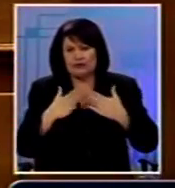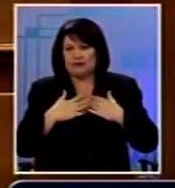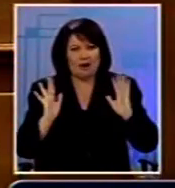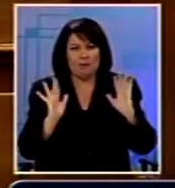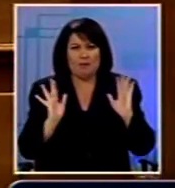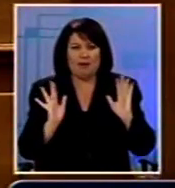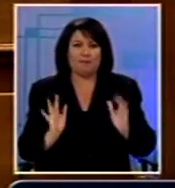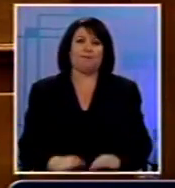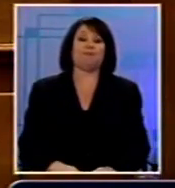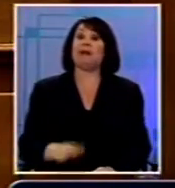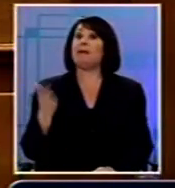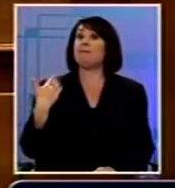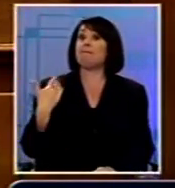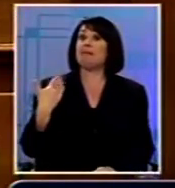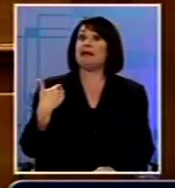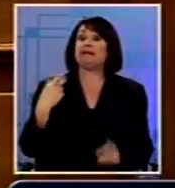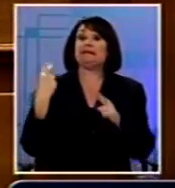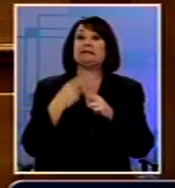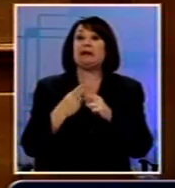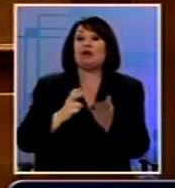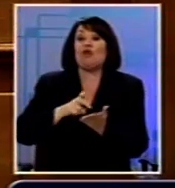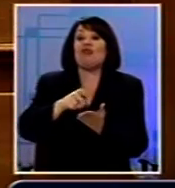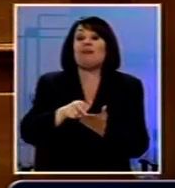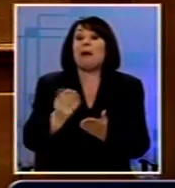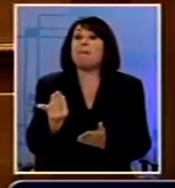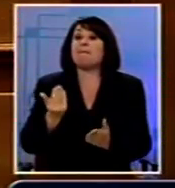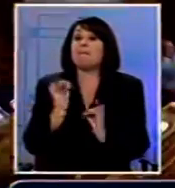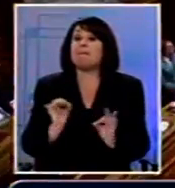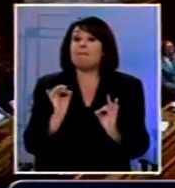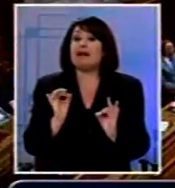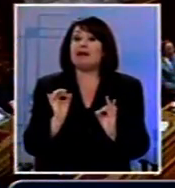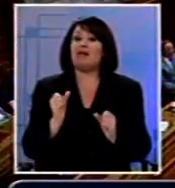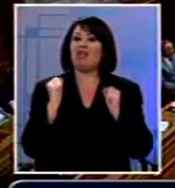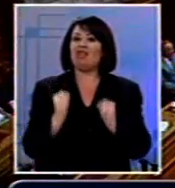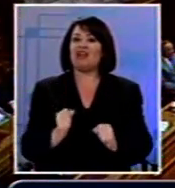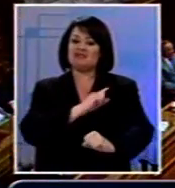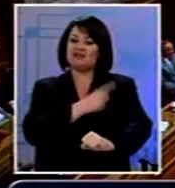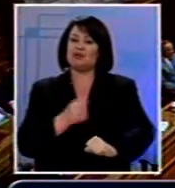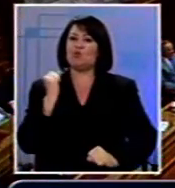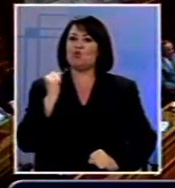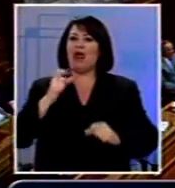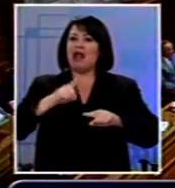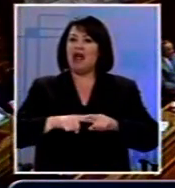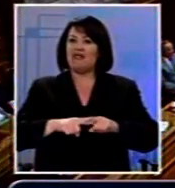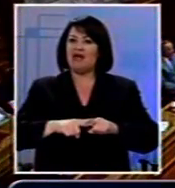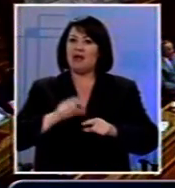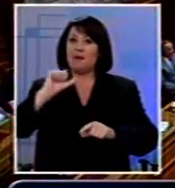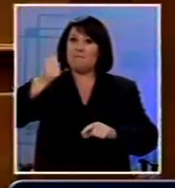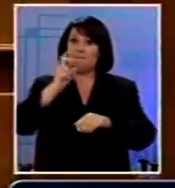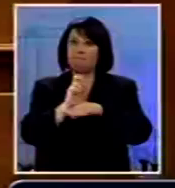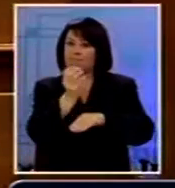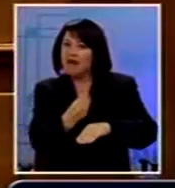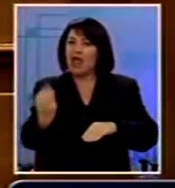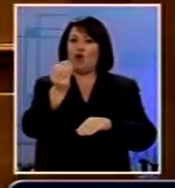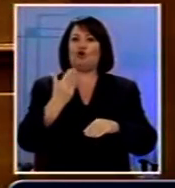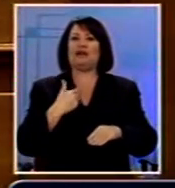Εμείς, πριν από κάθε κρίσιμο βήμα, φροντίζουμε να δυναμώνουμε τη θέση της χώρας. Να έχουμε πλεονάσματα, να